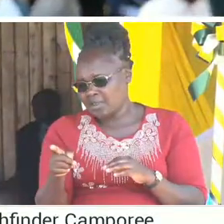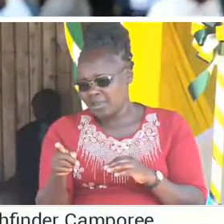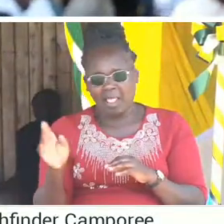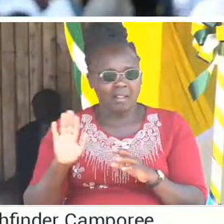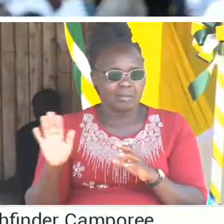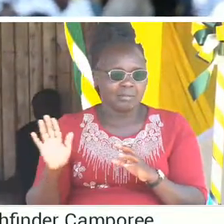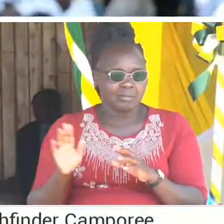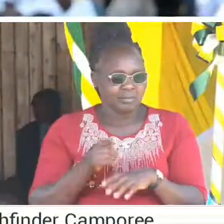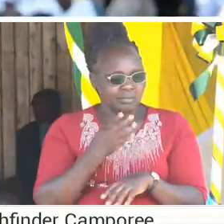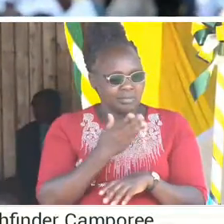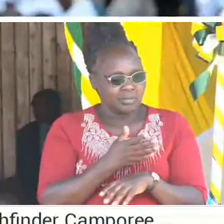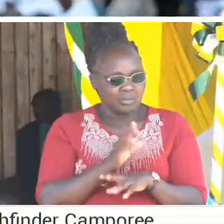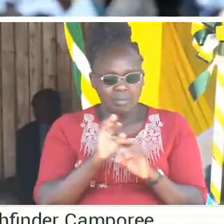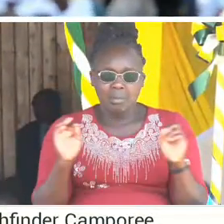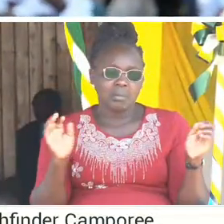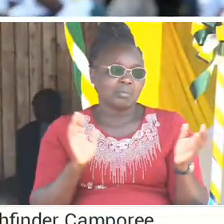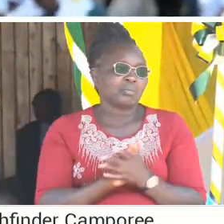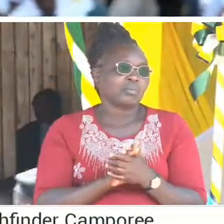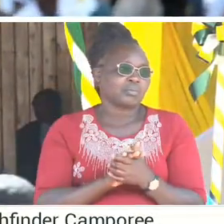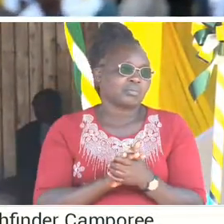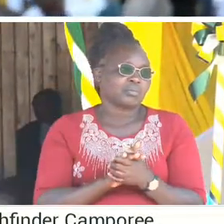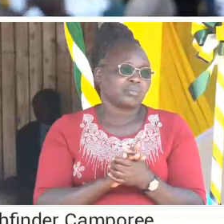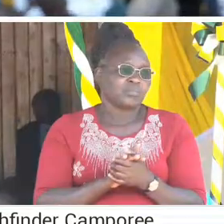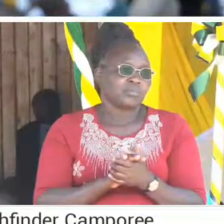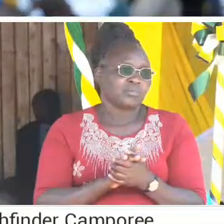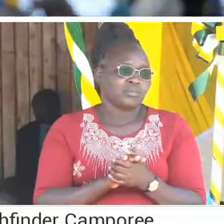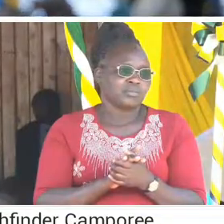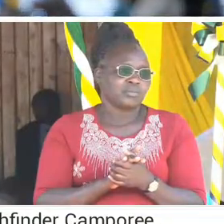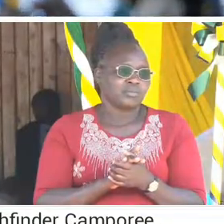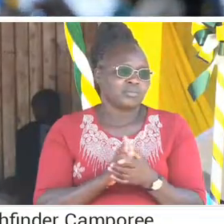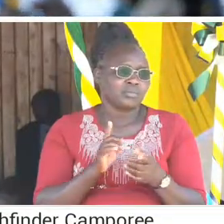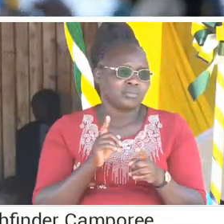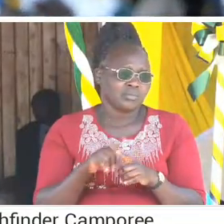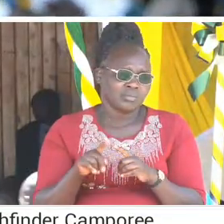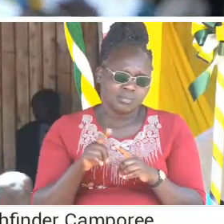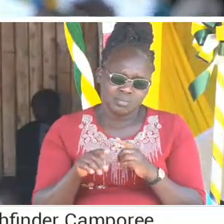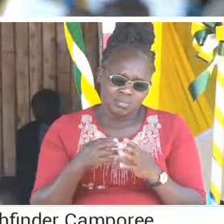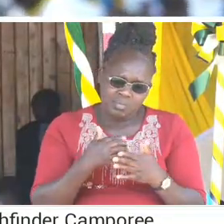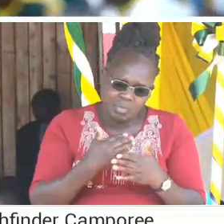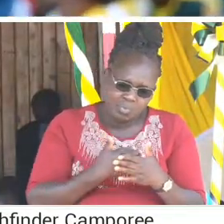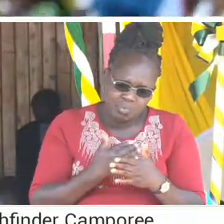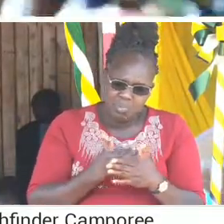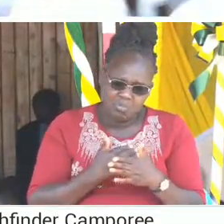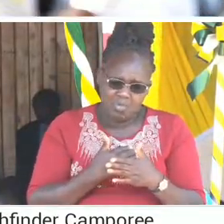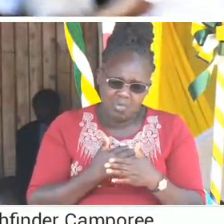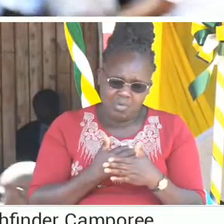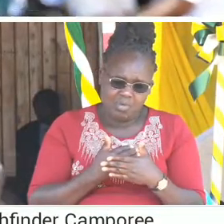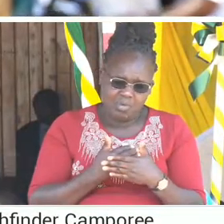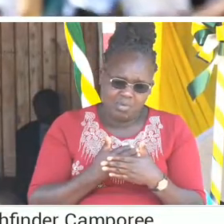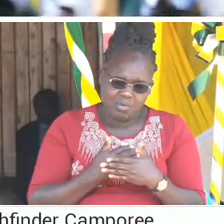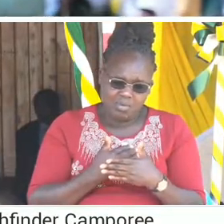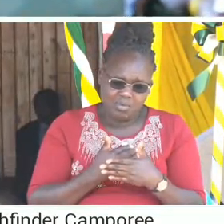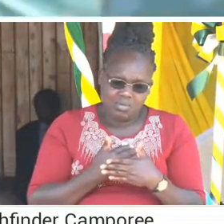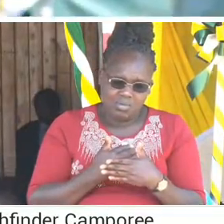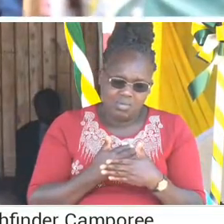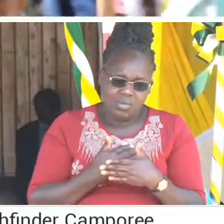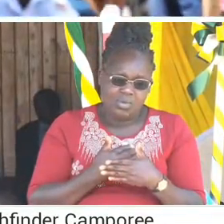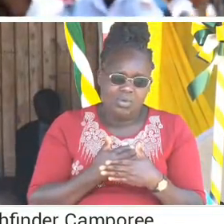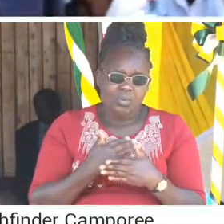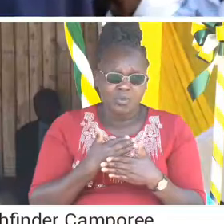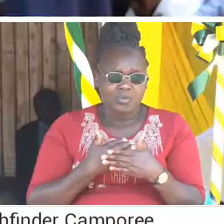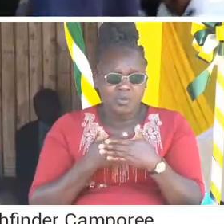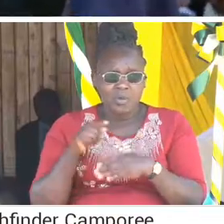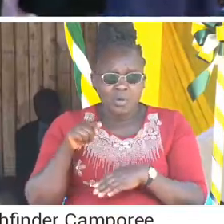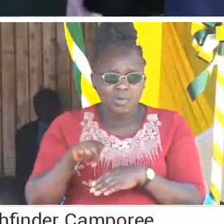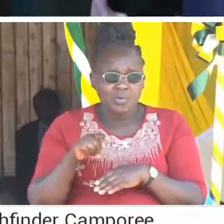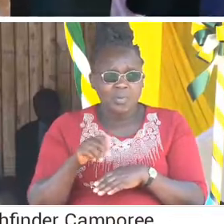alikuwa kabla hajapata mtoto anamlilia Bwana, oh Yesu nipe mtoto, Yesu nipe mtoto, Yesu nipe mtoto, na mimi angalau